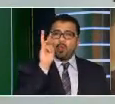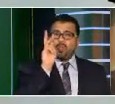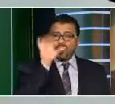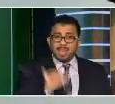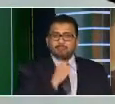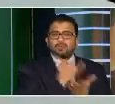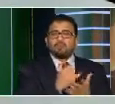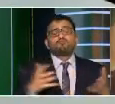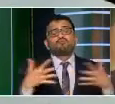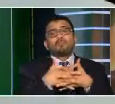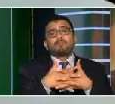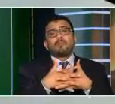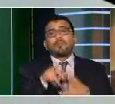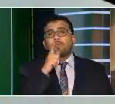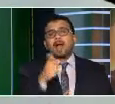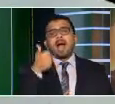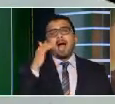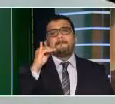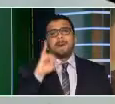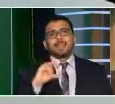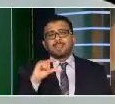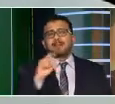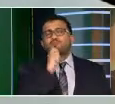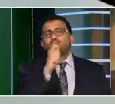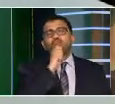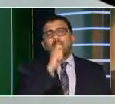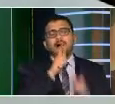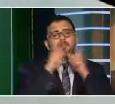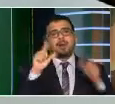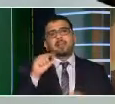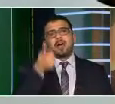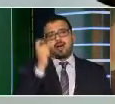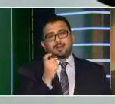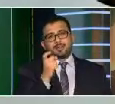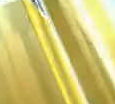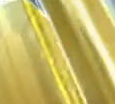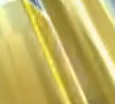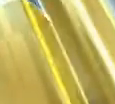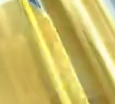المنظمات والمجتمع الدولي. أحمد البكاري لأخبار الدار تعز.